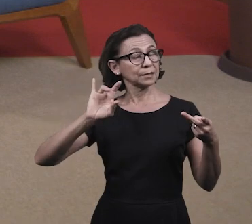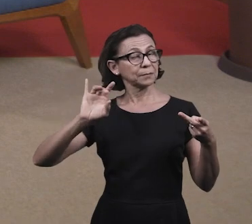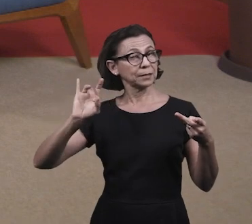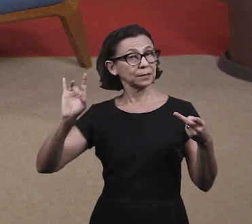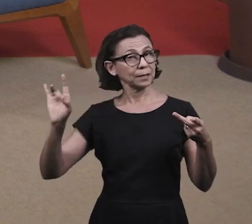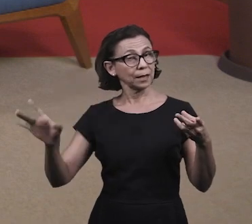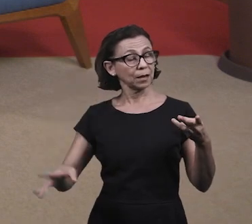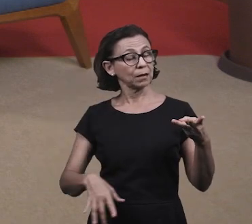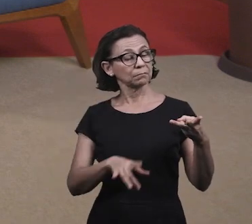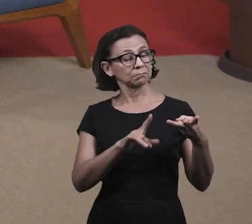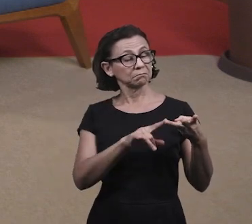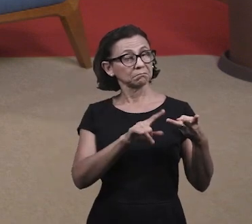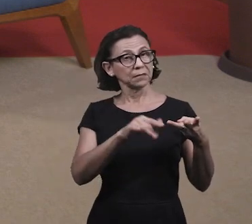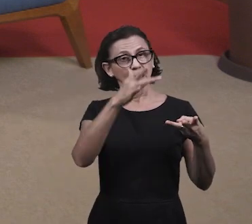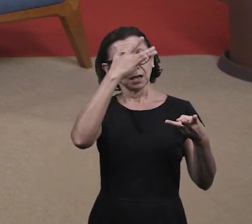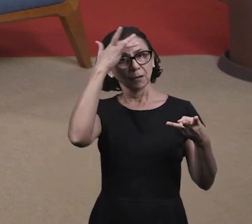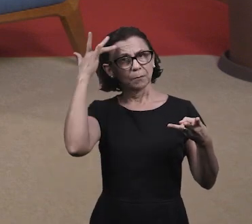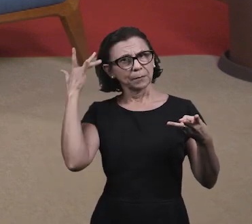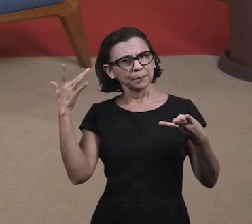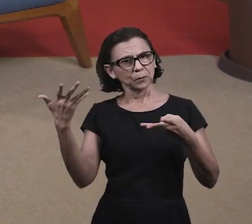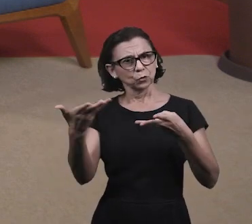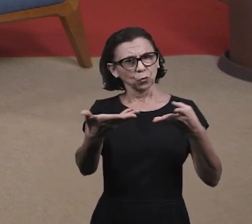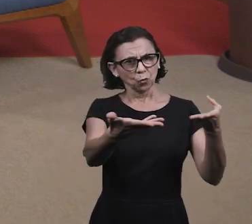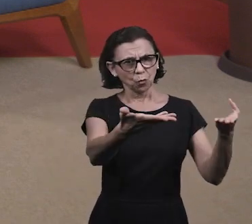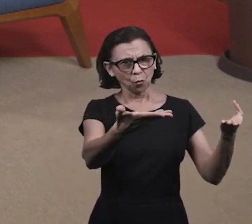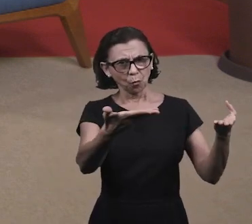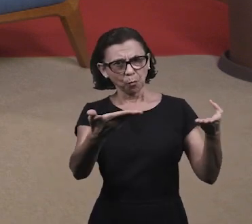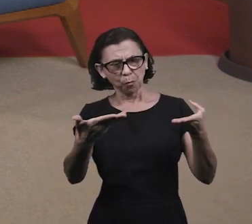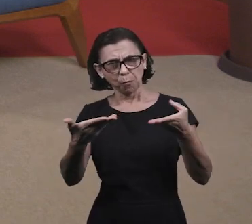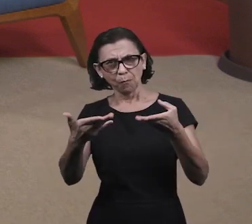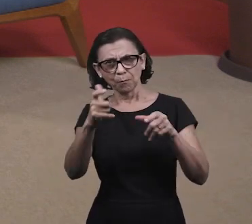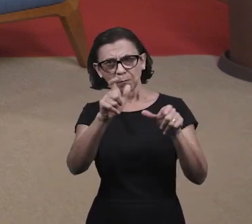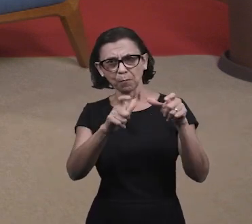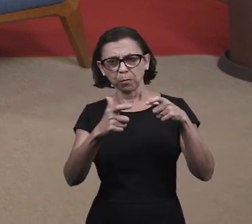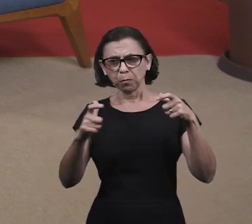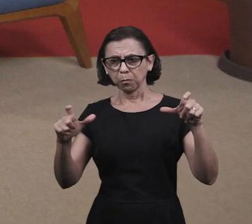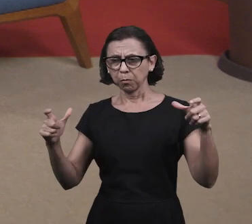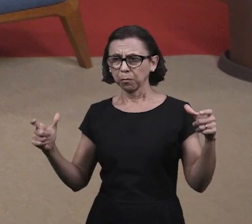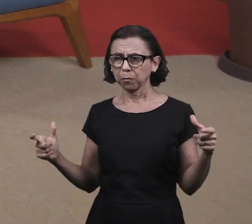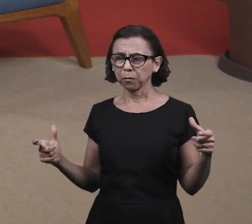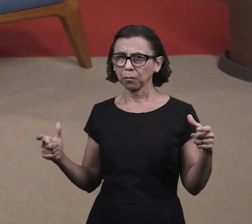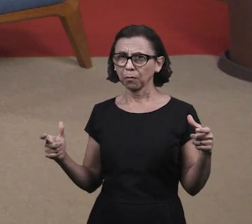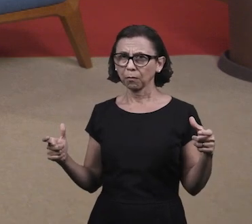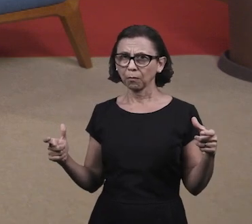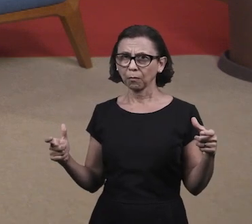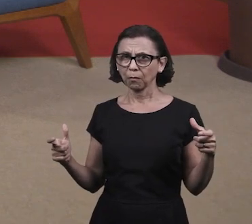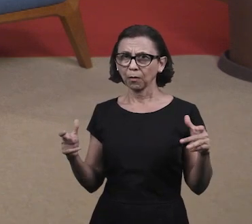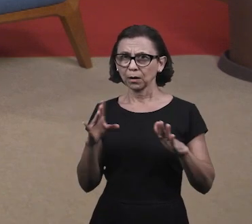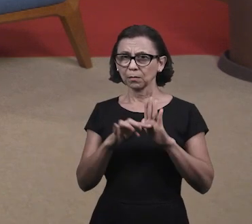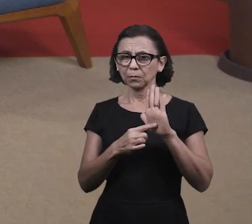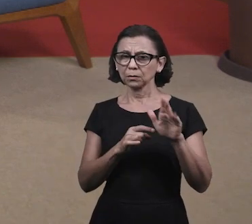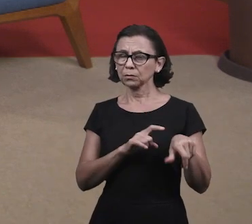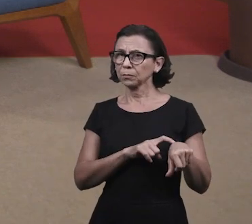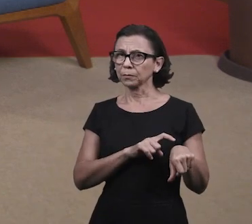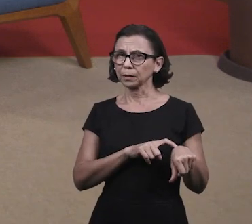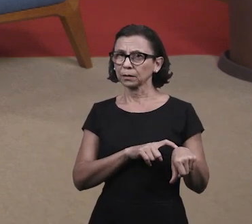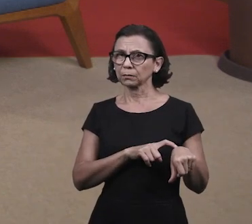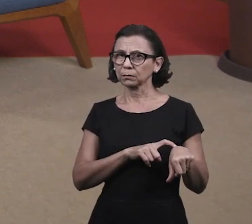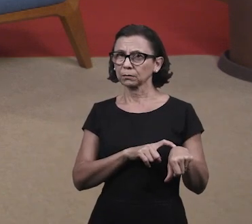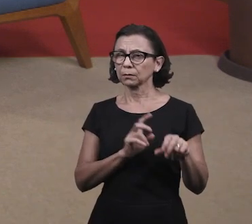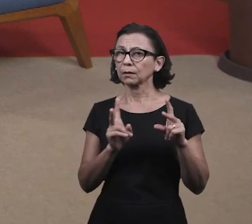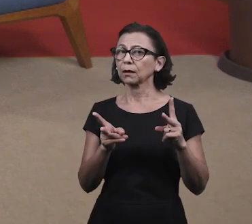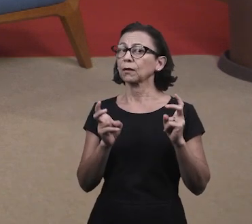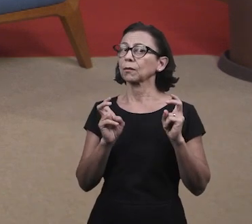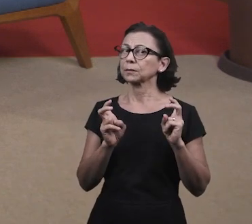grande scène. Nous avons cité que beaucoup ont été invités, l'invitation universelle, mais cela parle